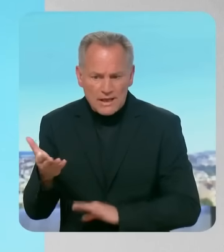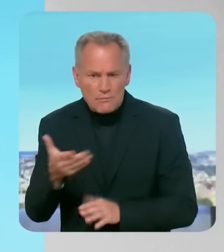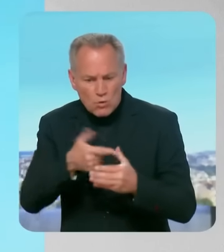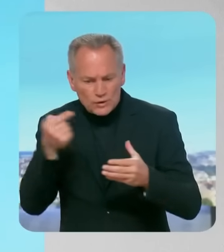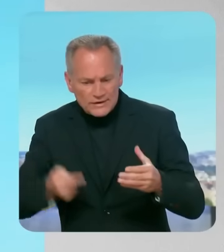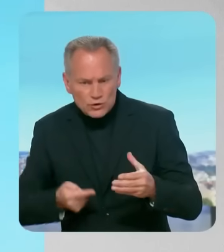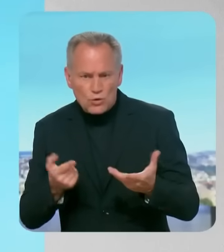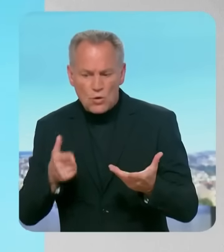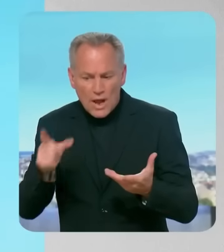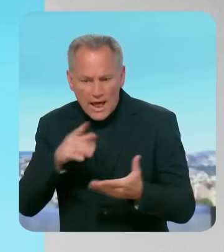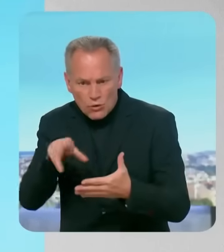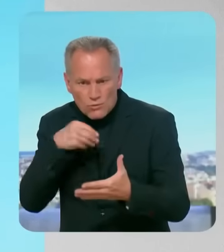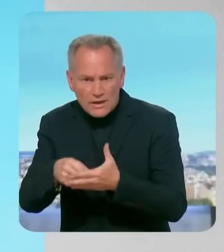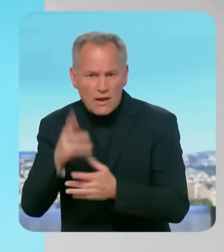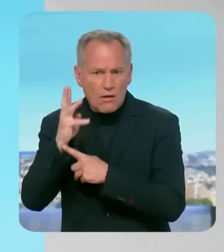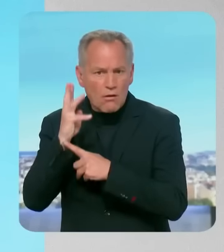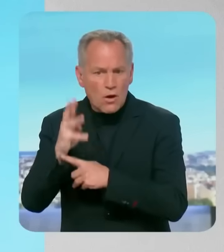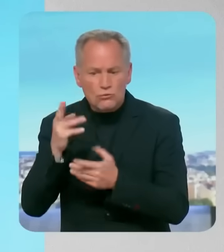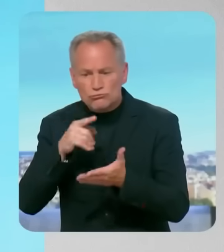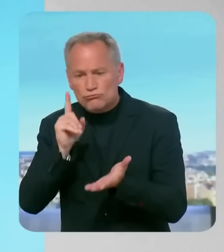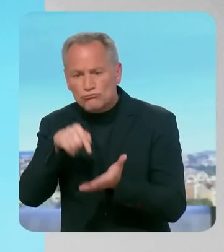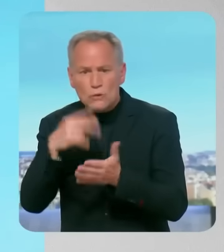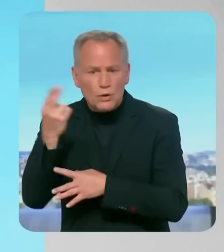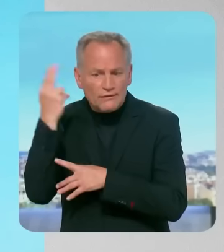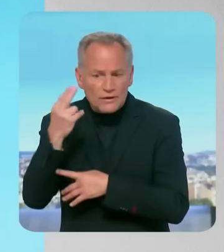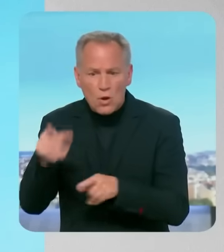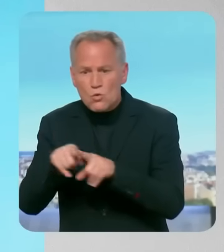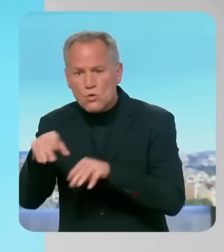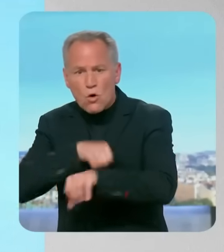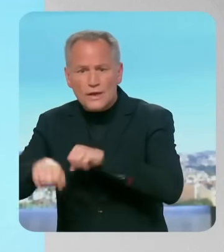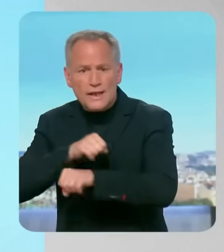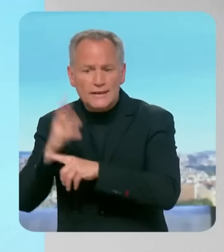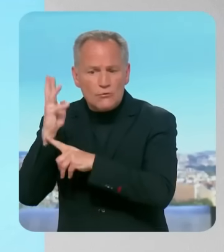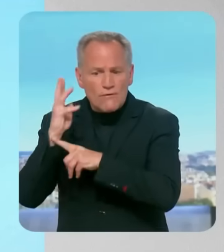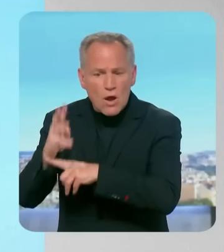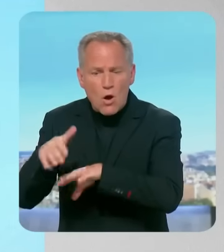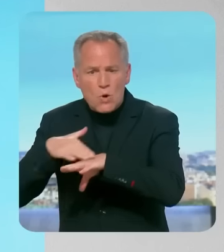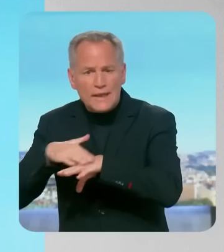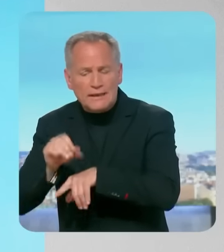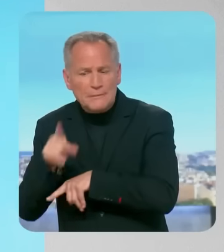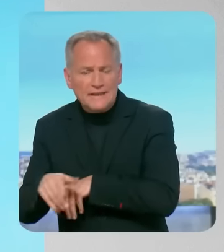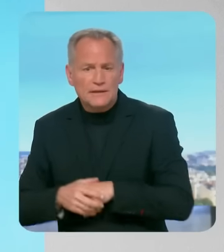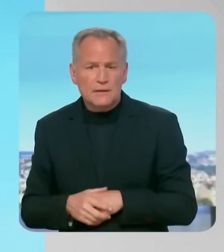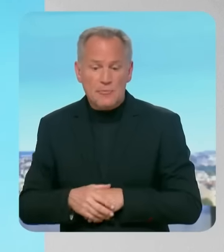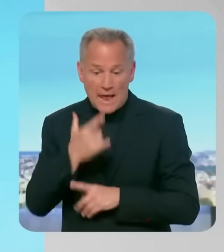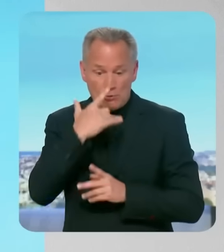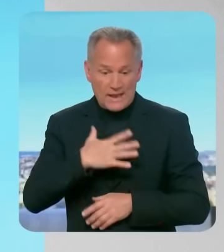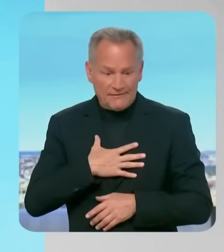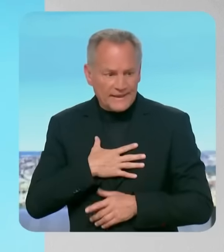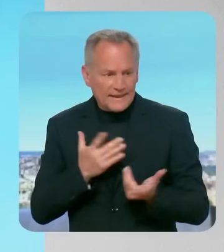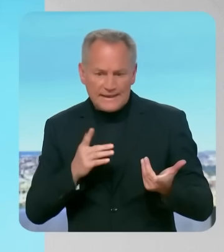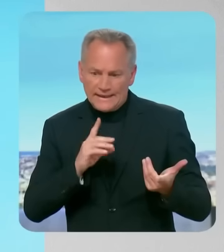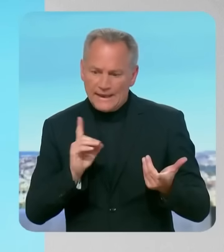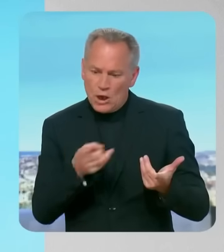politique participe à des conférences dans des universités et organise des meetings politiques. Attendez, mais ce qui devrait choquer d'abord n'importe